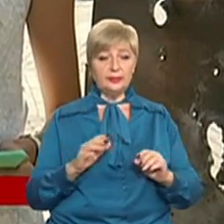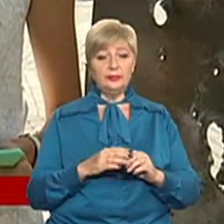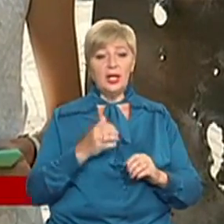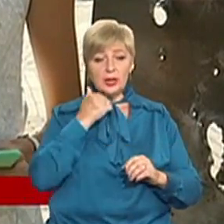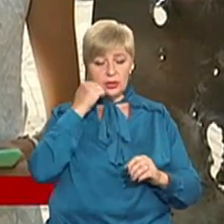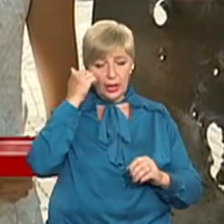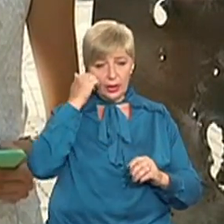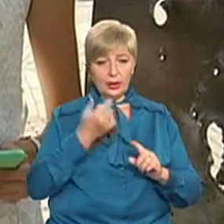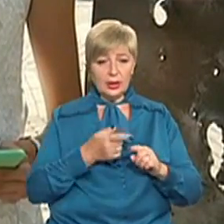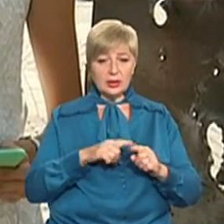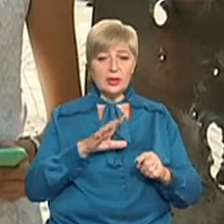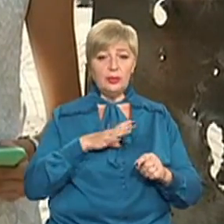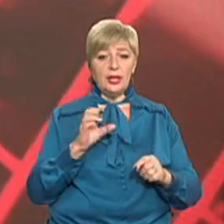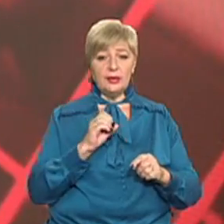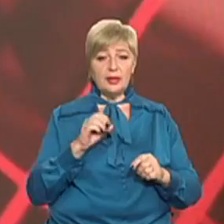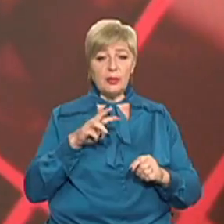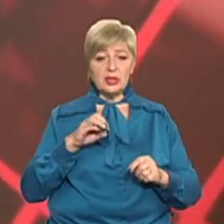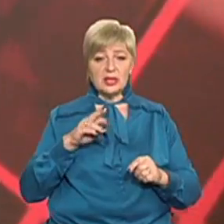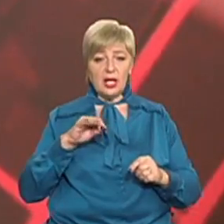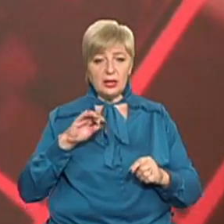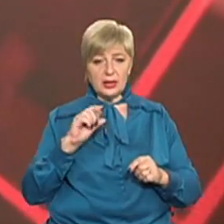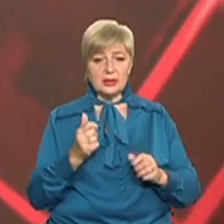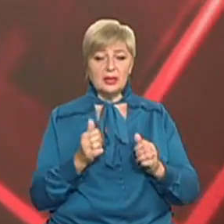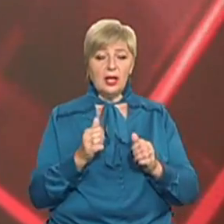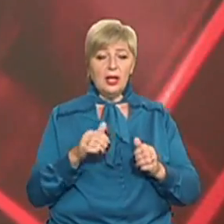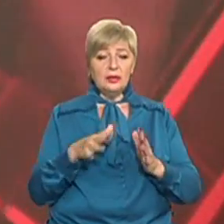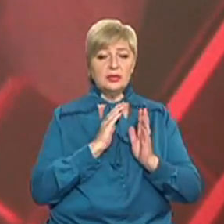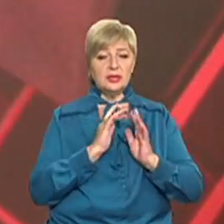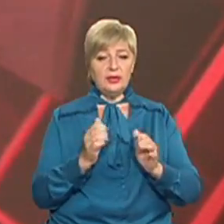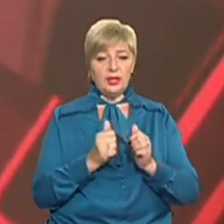Дякую. Це була Євгенія Москалець зі скверу біля обладміністрації.